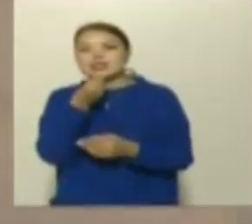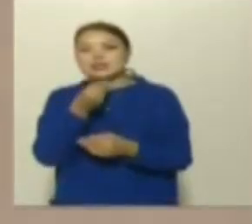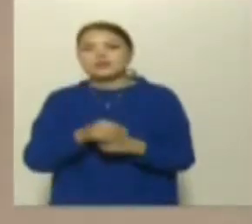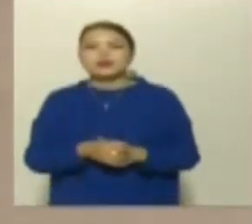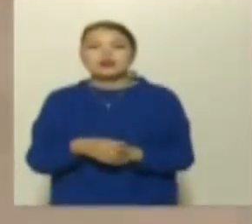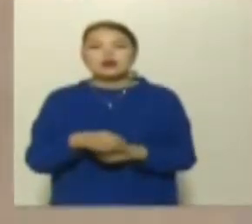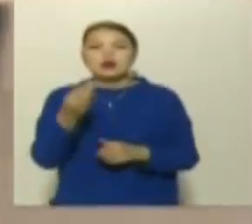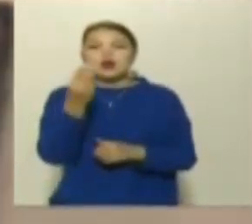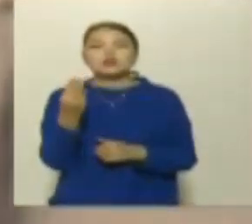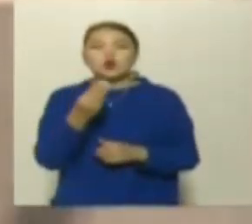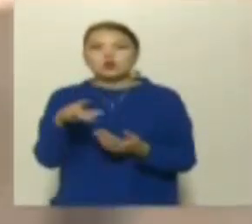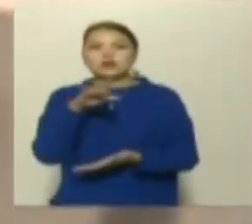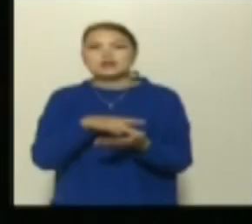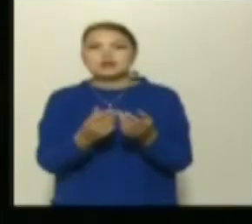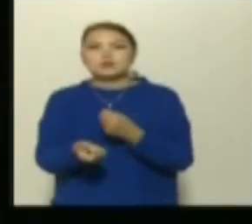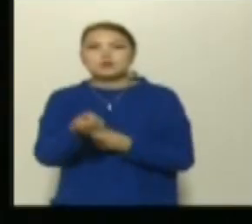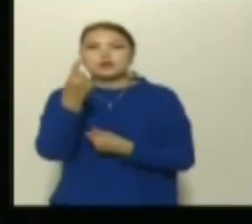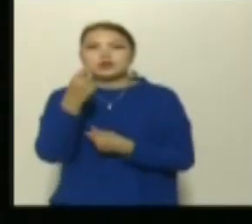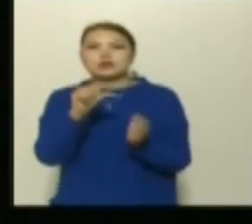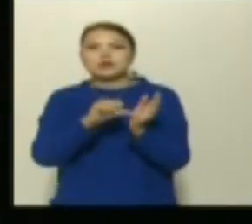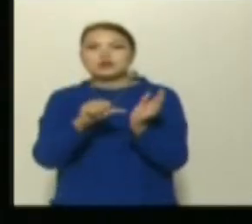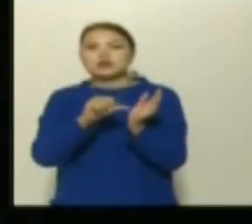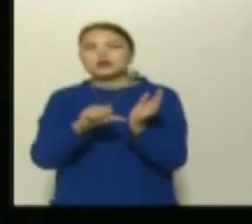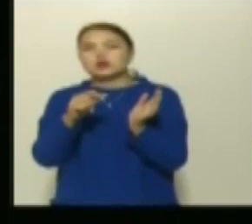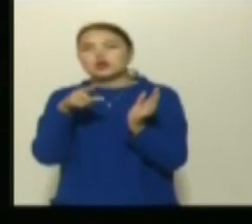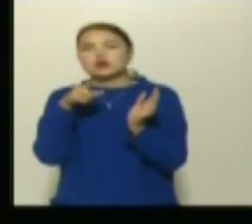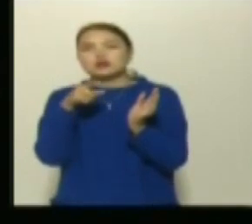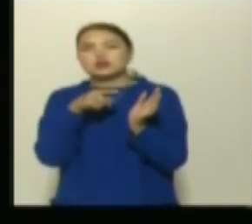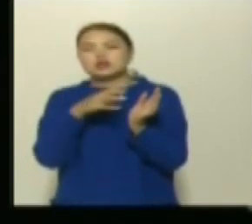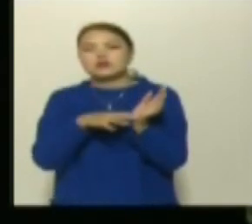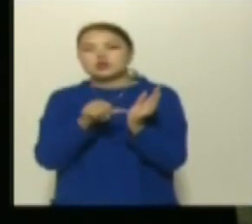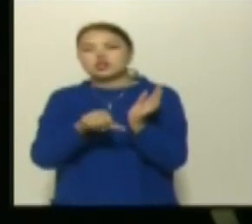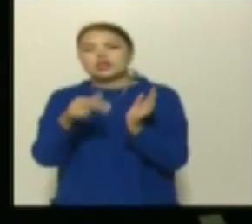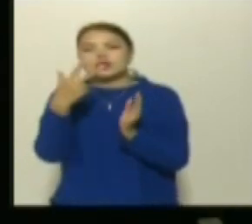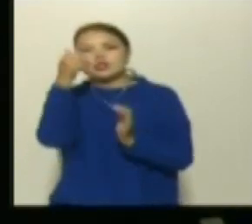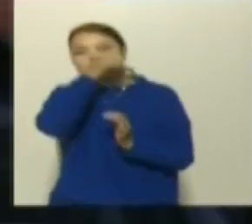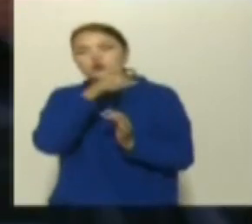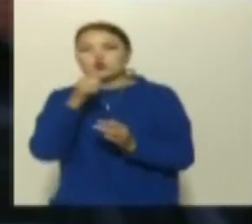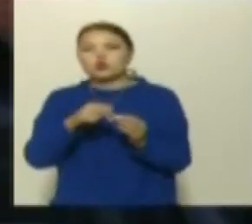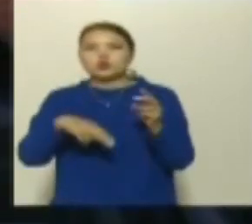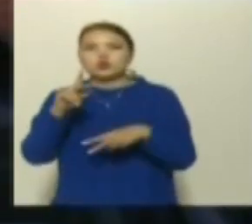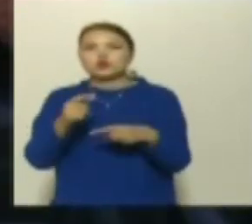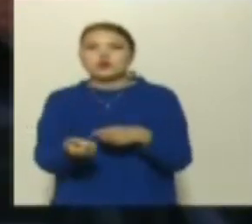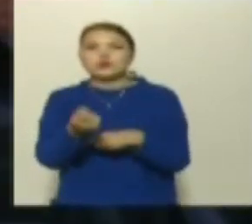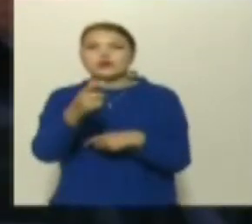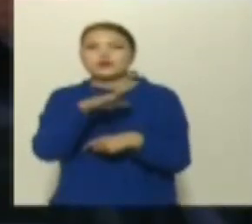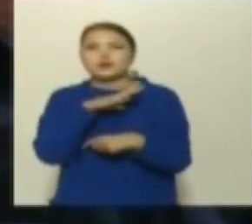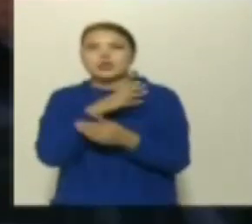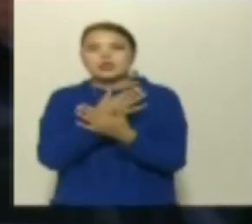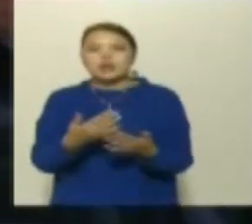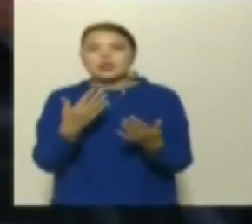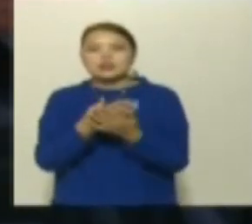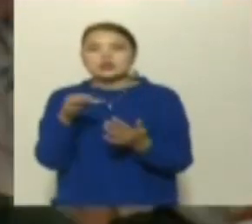қаласы 1963 жылы Каспий теңізінің жағасында бой көтерді. Қазір шаһарда 280 мыңға жуық адам тұрады. Бұл